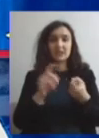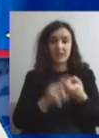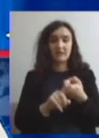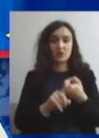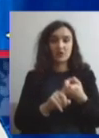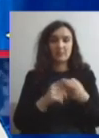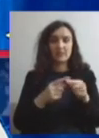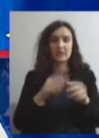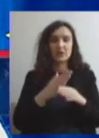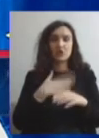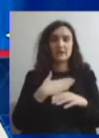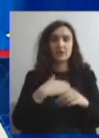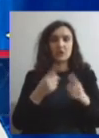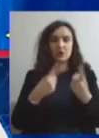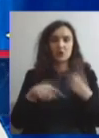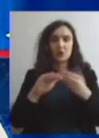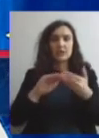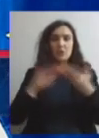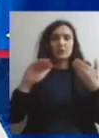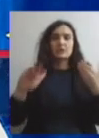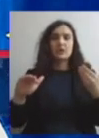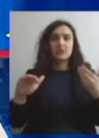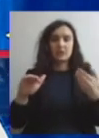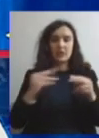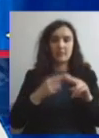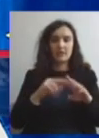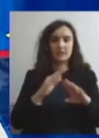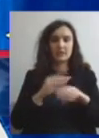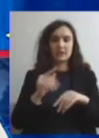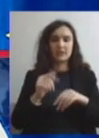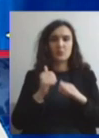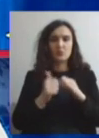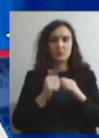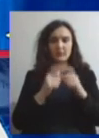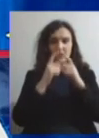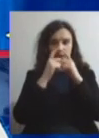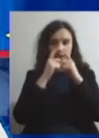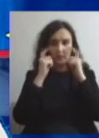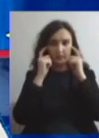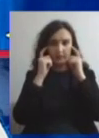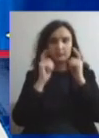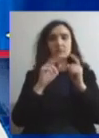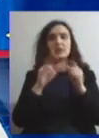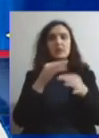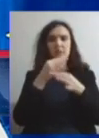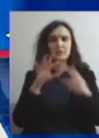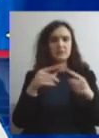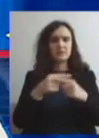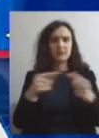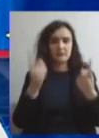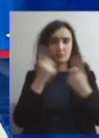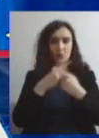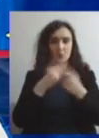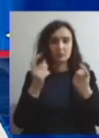არის ჩვენი სოციალური დისტანცირება, ეს არის ნიღბის მუდმივი ტარება და ნებისმიერი სხვა მოწოდება, რომელსაც